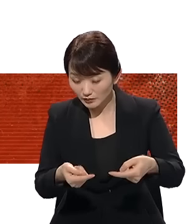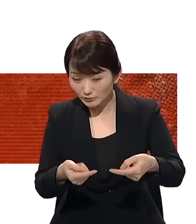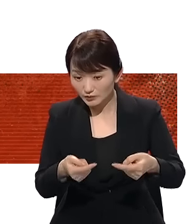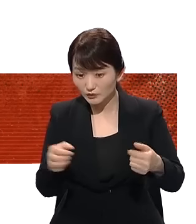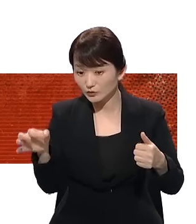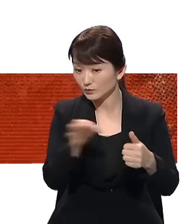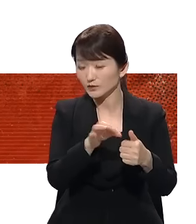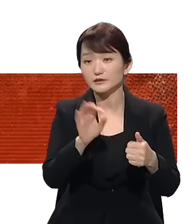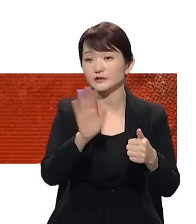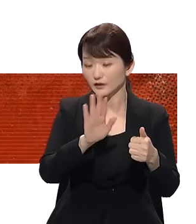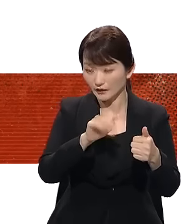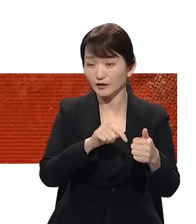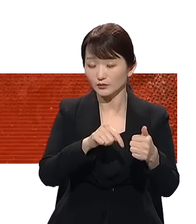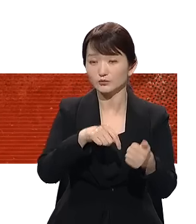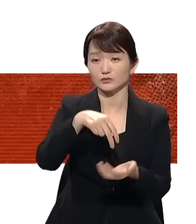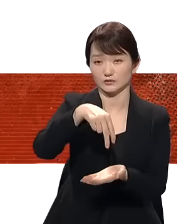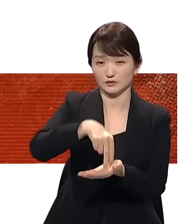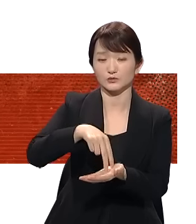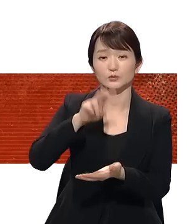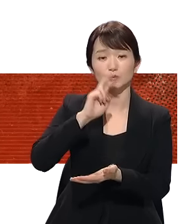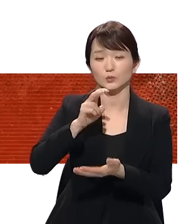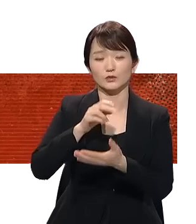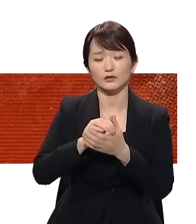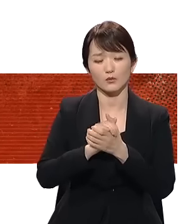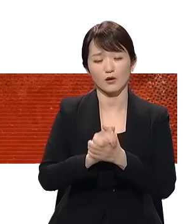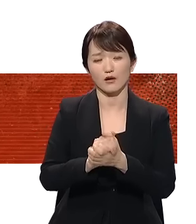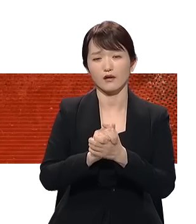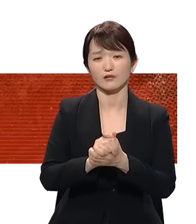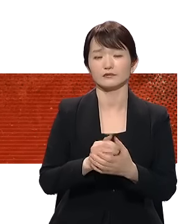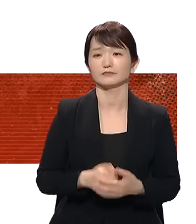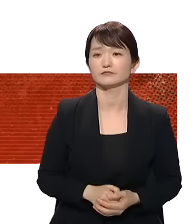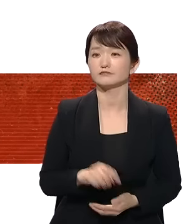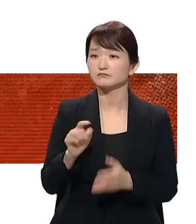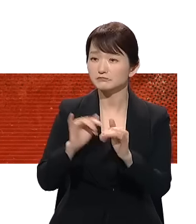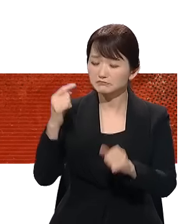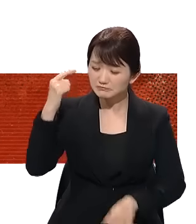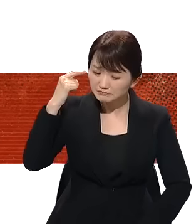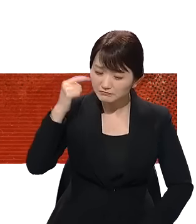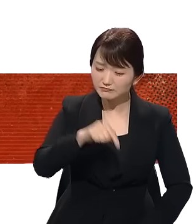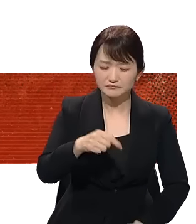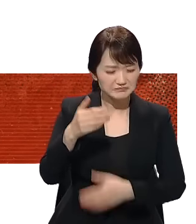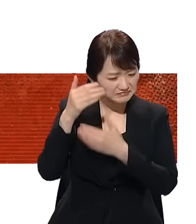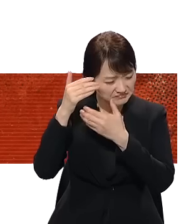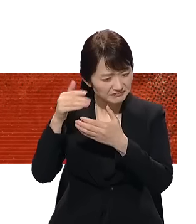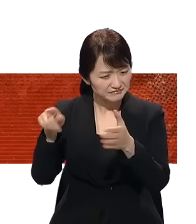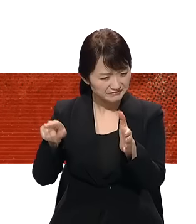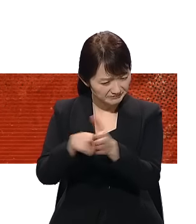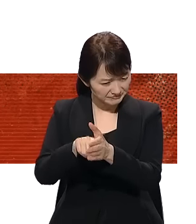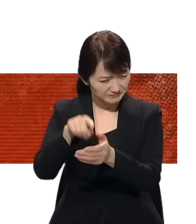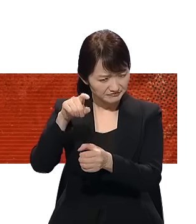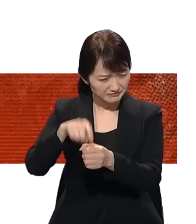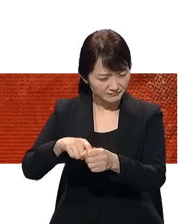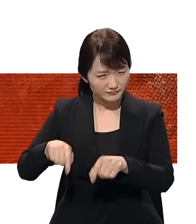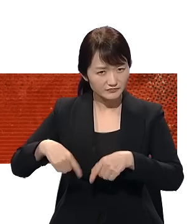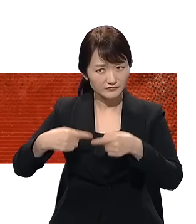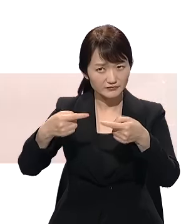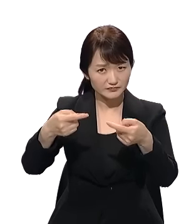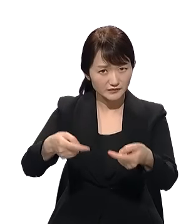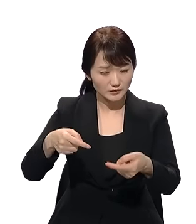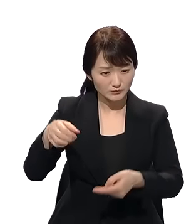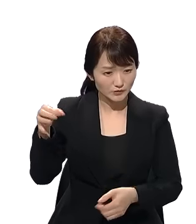아, no guarantee. 네. 아, 그래서 어떤 분들이 들으면 아, 그래도 뭐 팬들과의 의리를 위해서 출연료를 안 받고